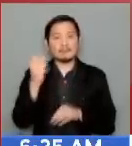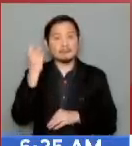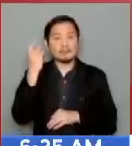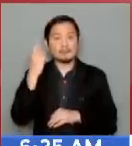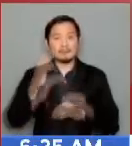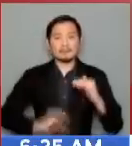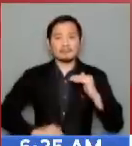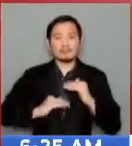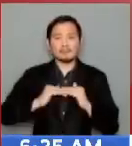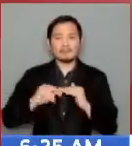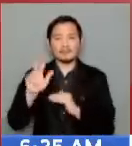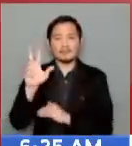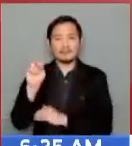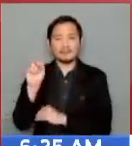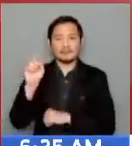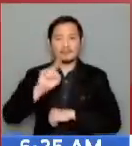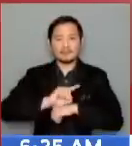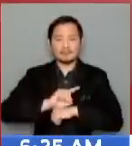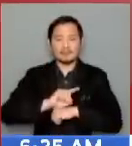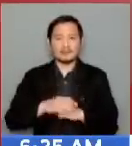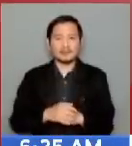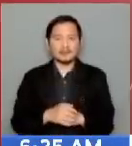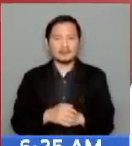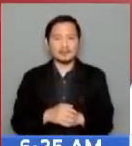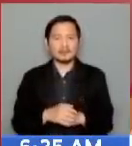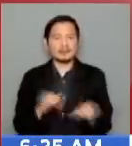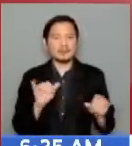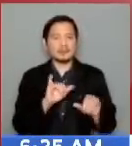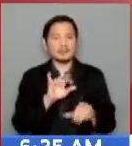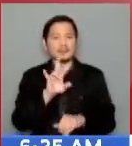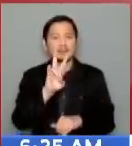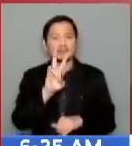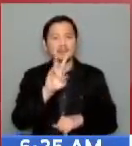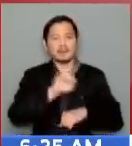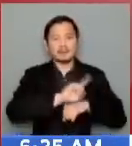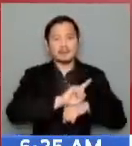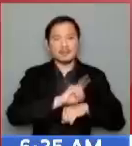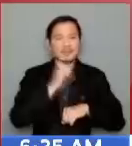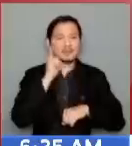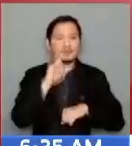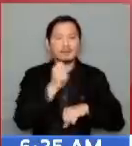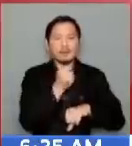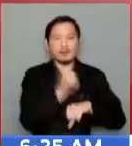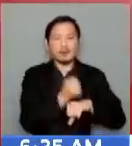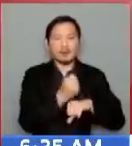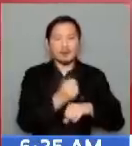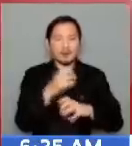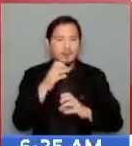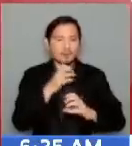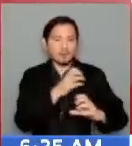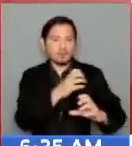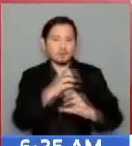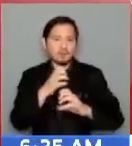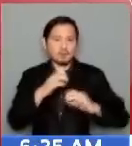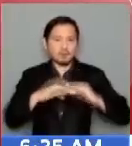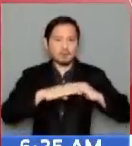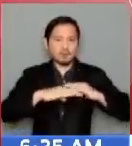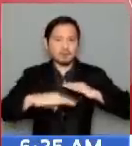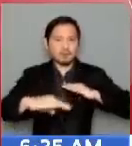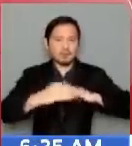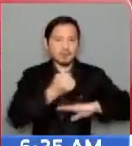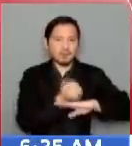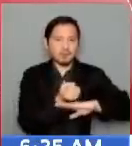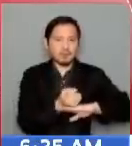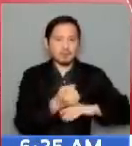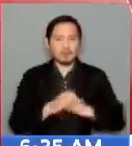yung curing time 7 days ng simento na kanila ibubuhos. Apo. So sir, paano po magiging routing natin? At